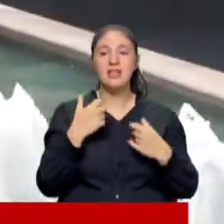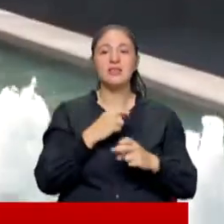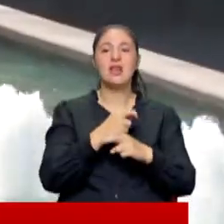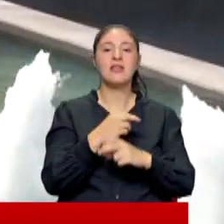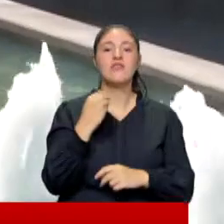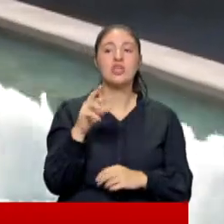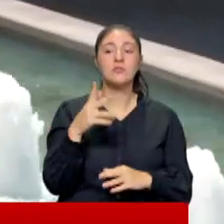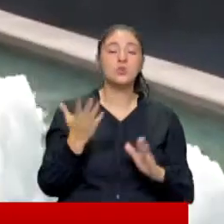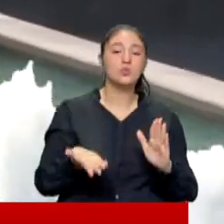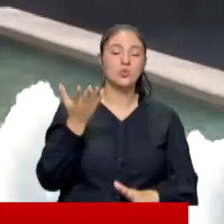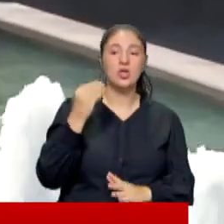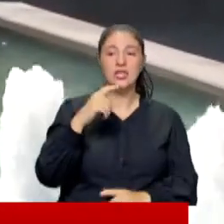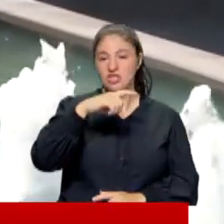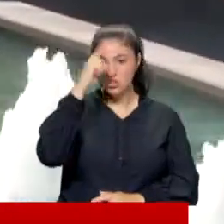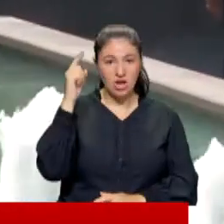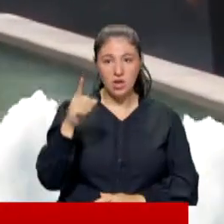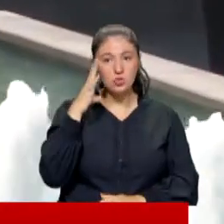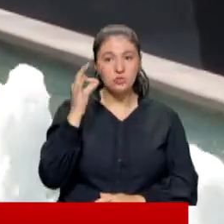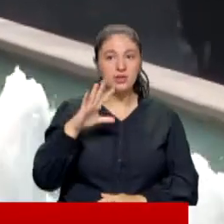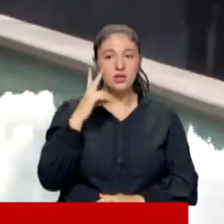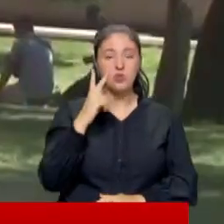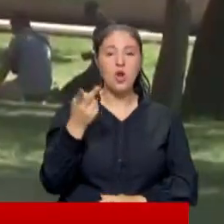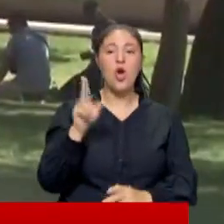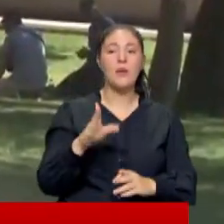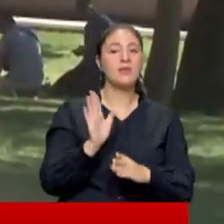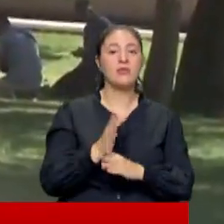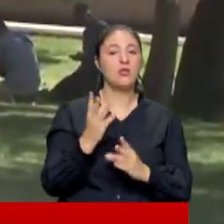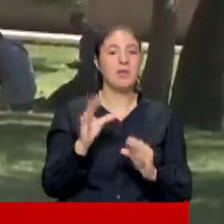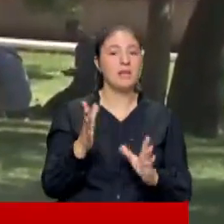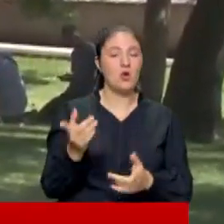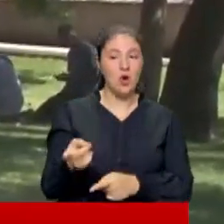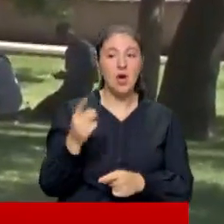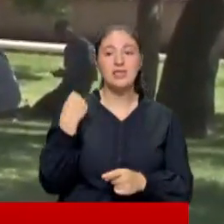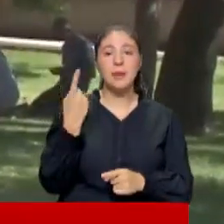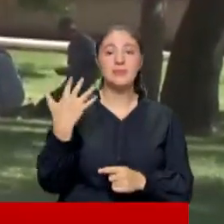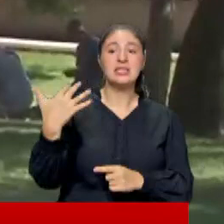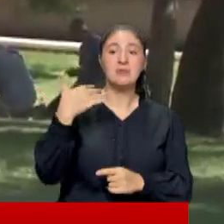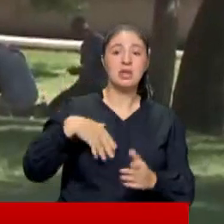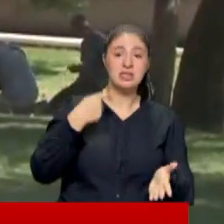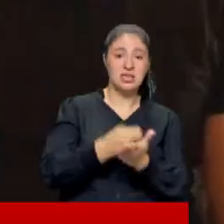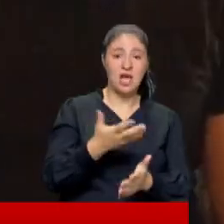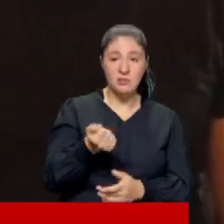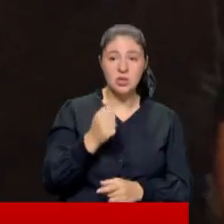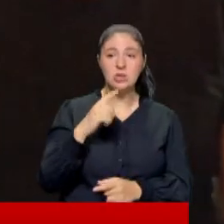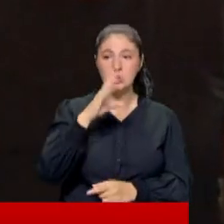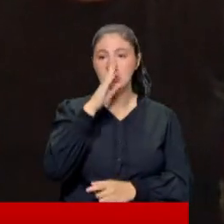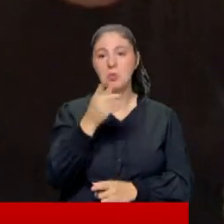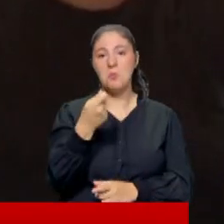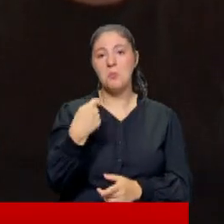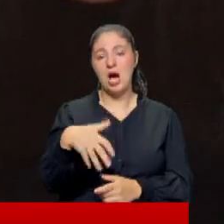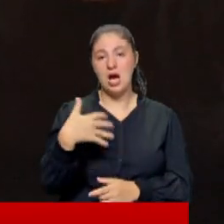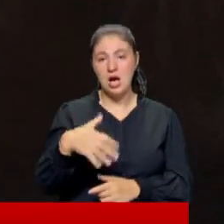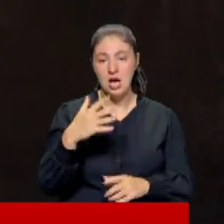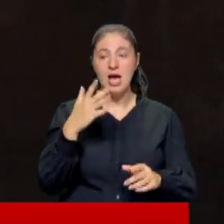tehdit edecek kadar yükselen sıcaklıklar uzmanlara göre ölüme bile neden olabiliyor. Yeni bir klima satın almaksa ciddi bir bütçe